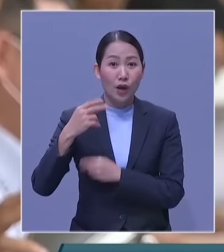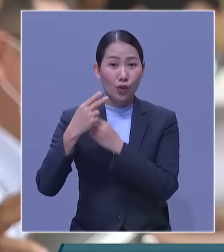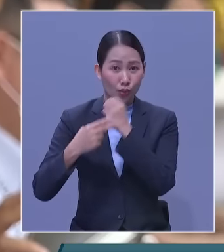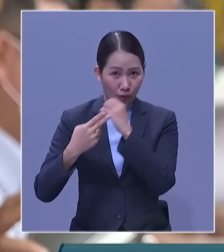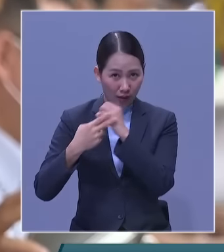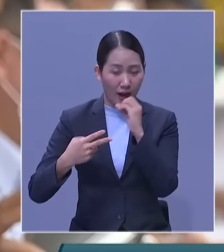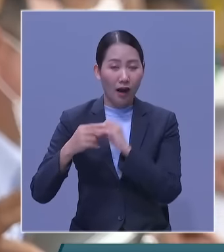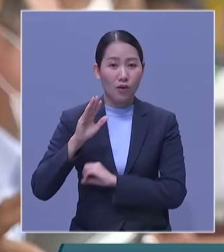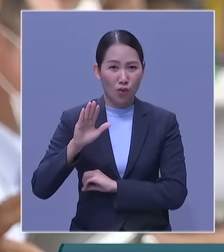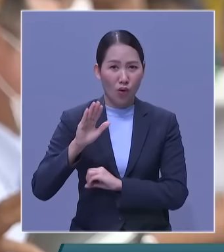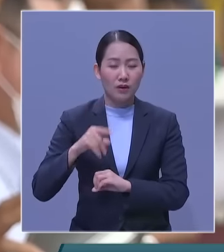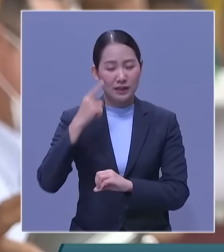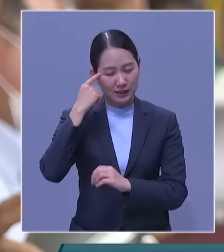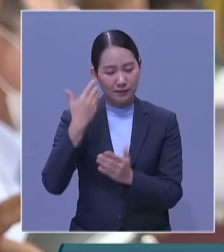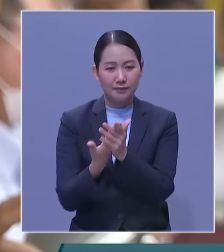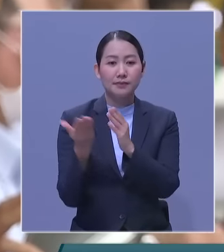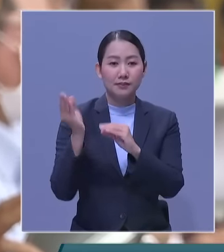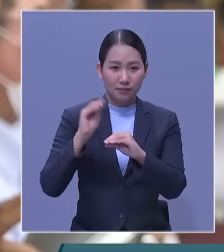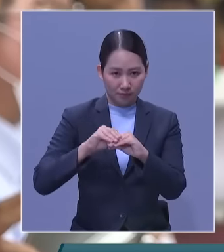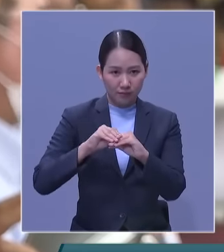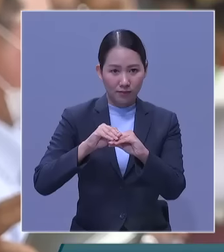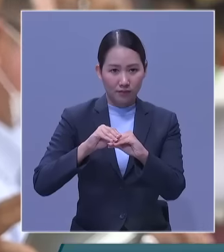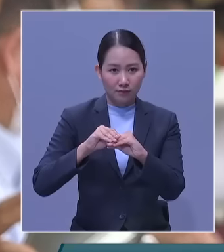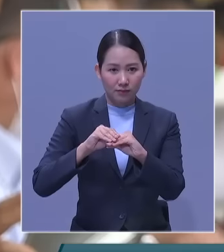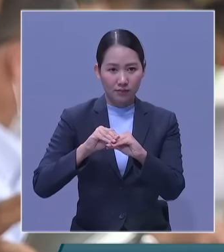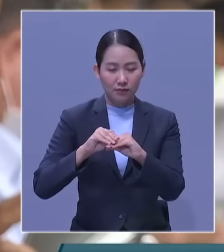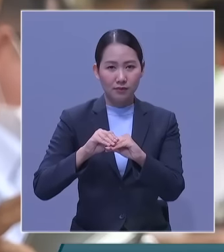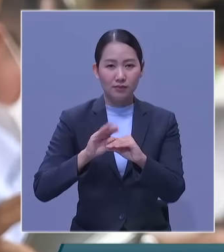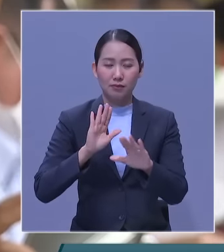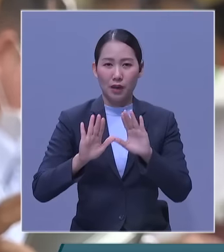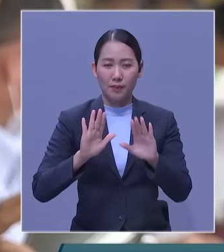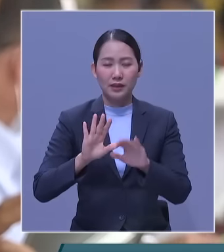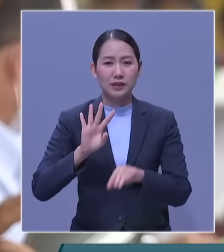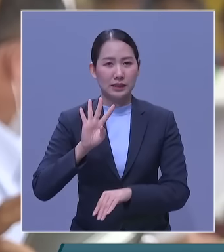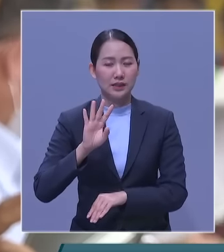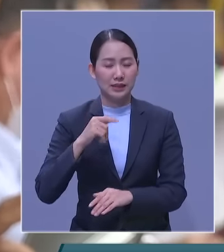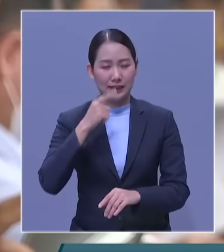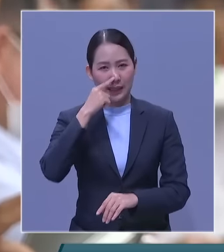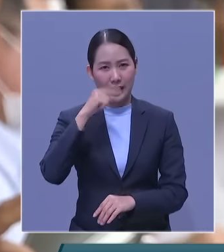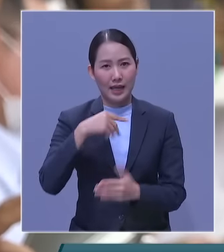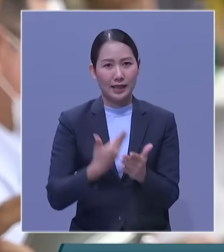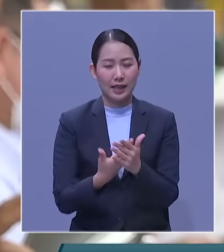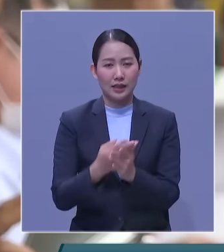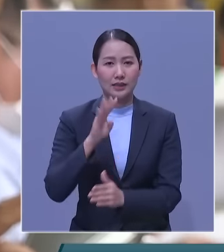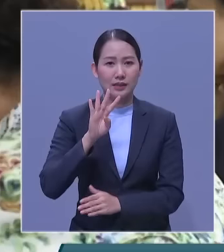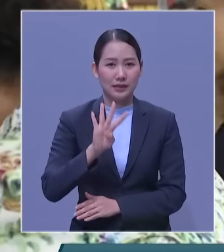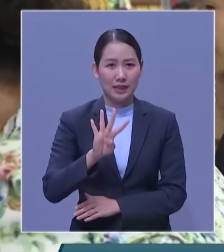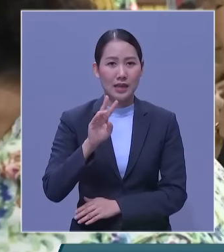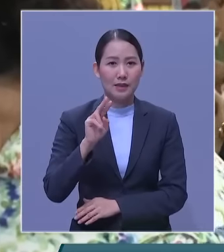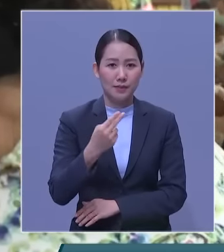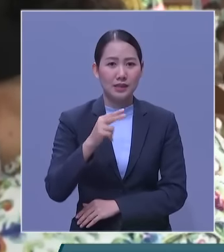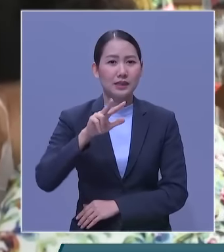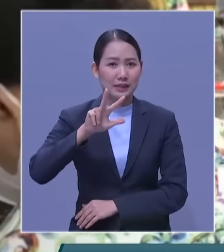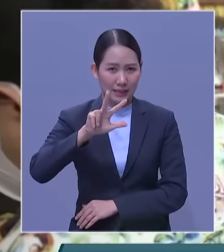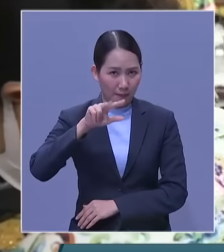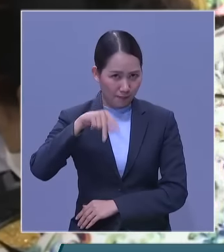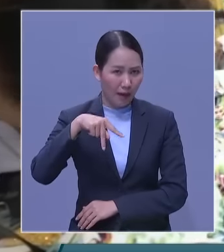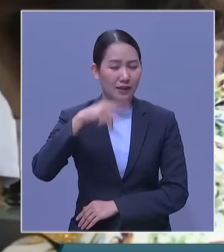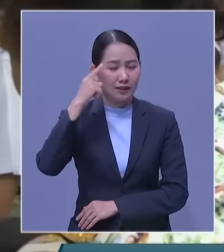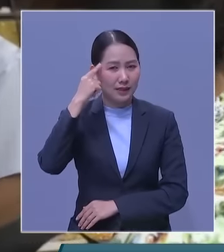ะแล้วก็มีโอกาสที่จะแตะ 43,000 บาทสำหรับราคาทองแท่งค่ะ นอก